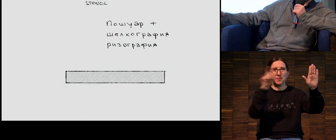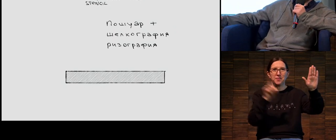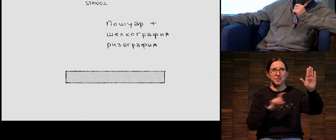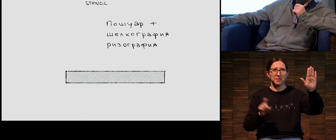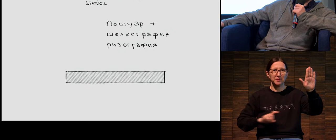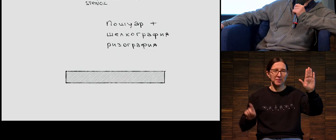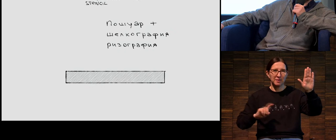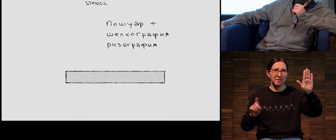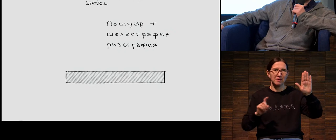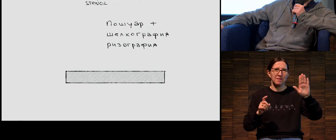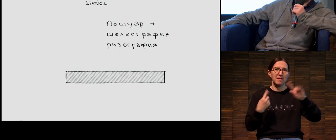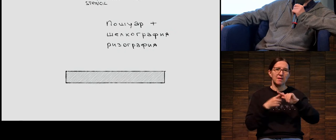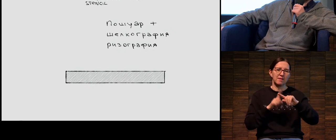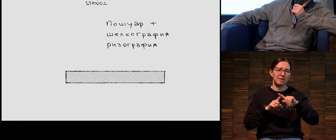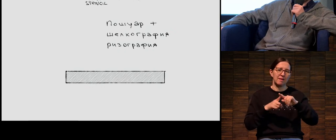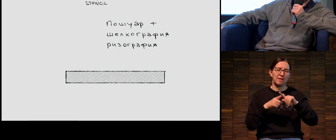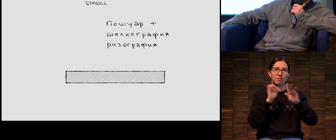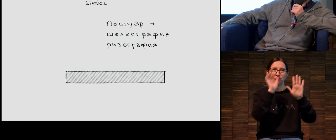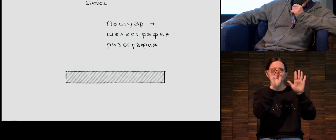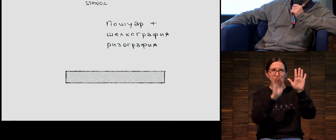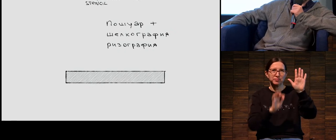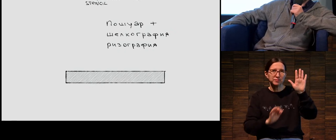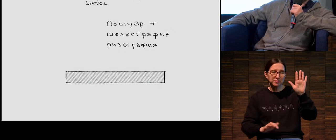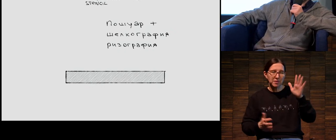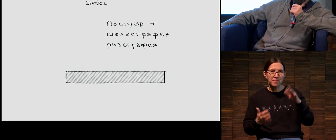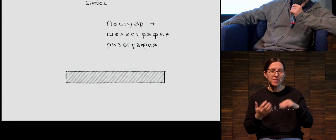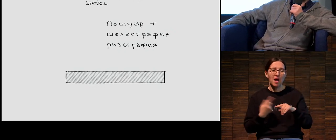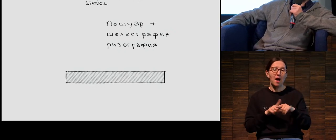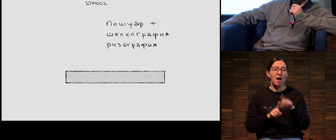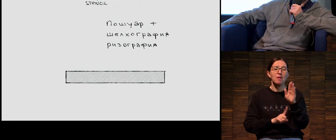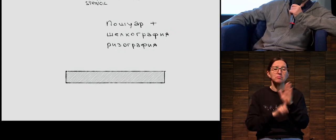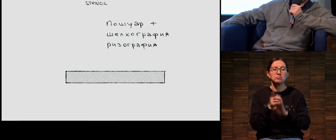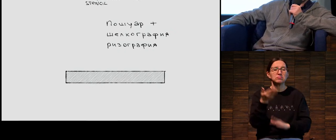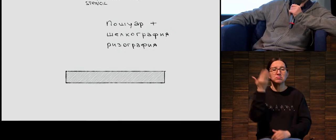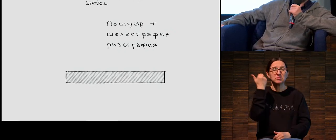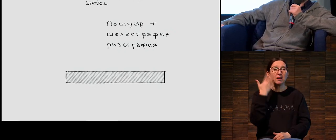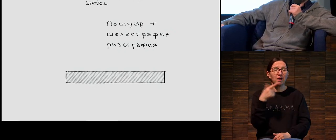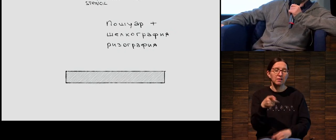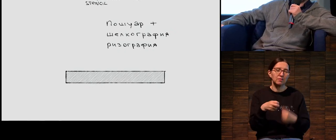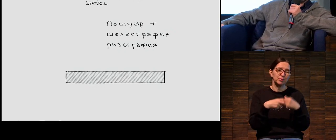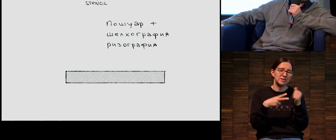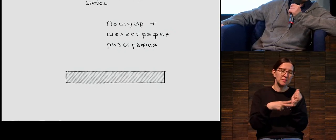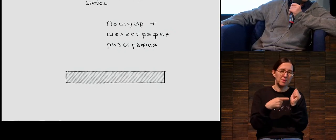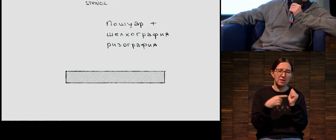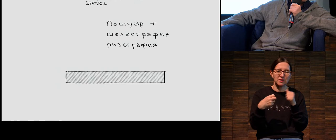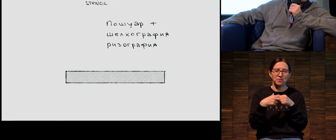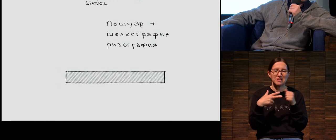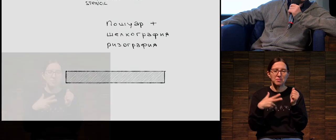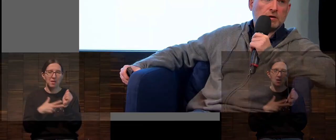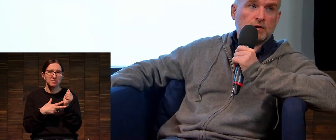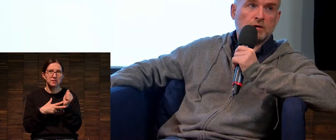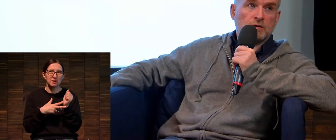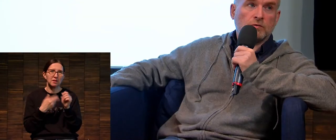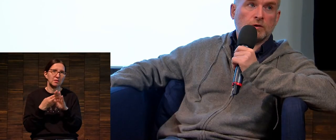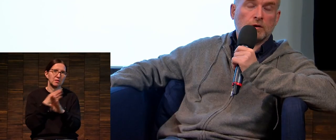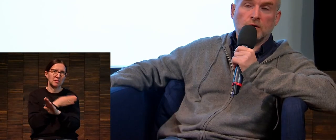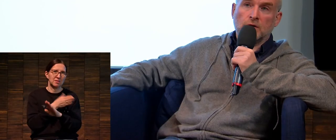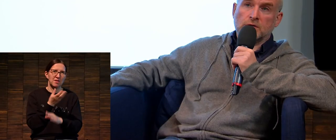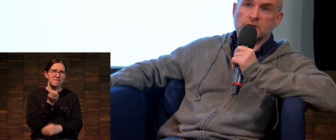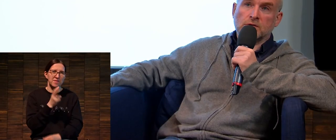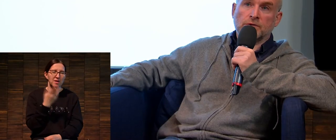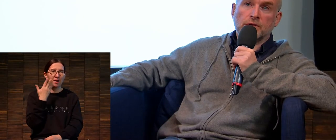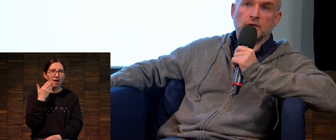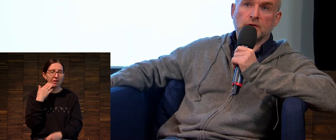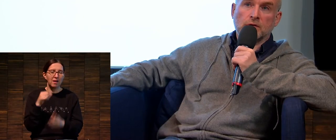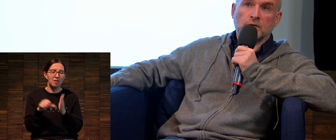Изначально пашуар, на самом деле, появился. Это еще 17-18 больше век, когда гравюры,